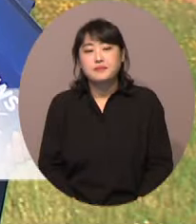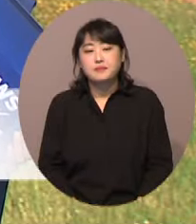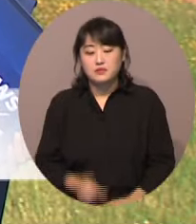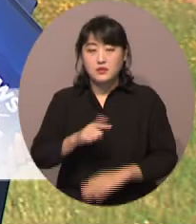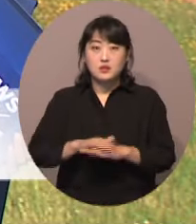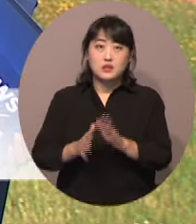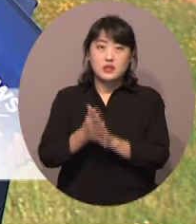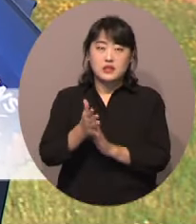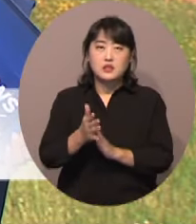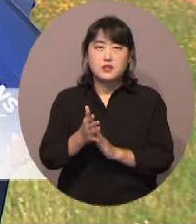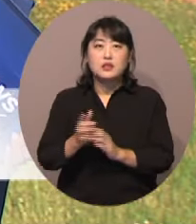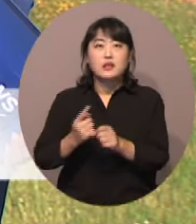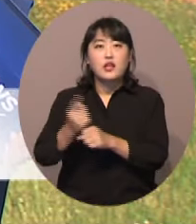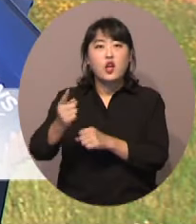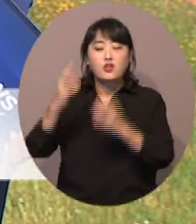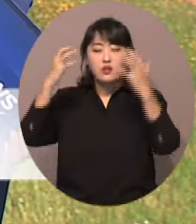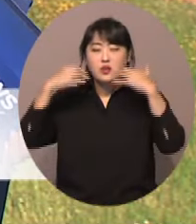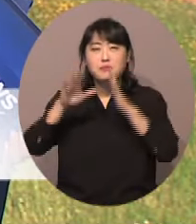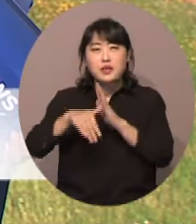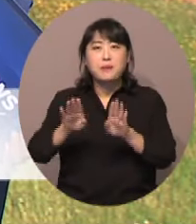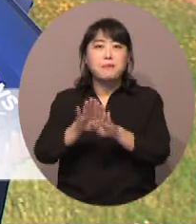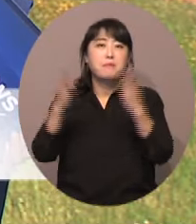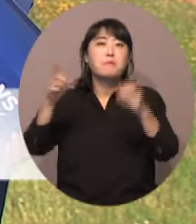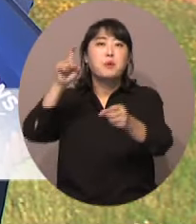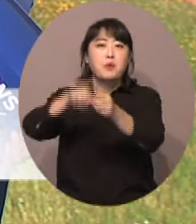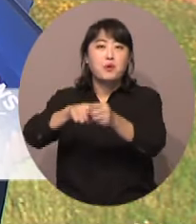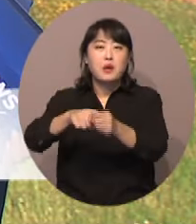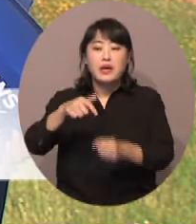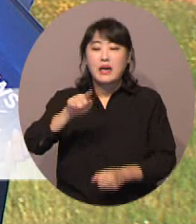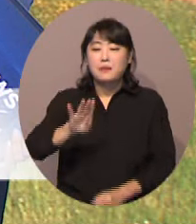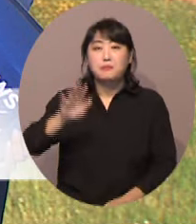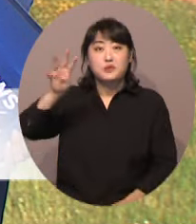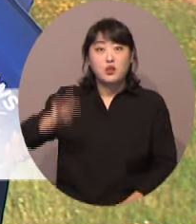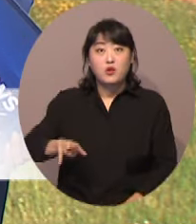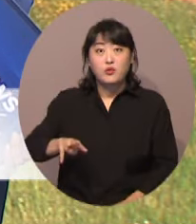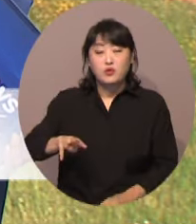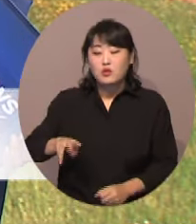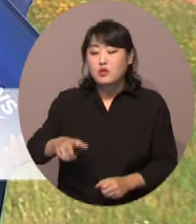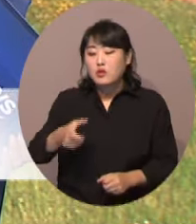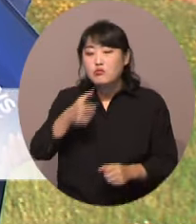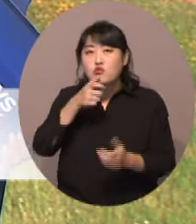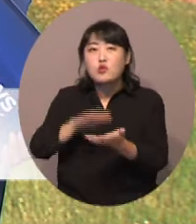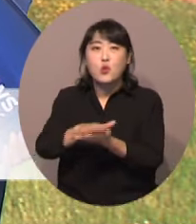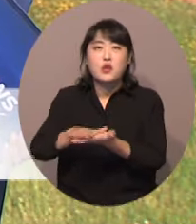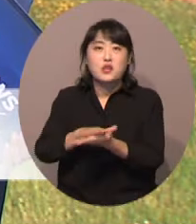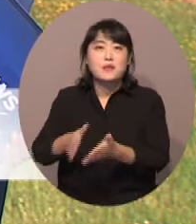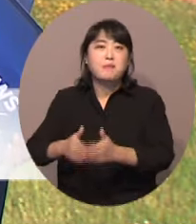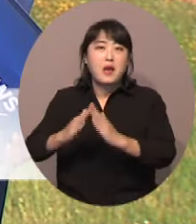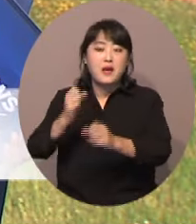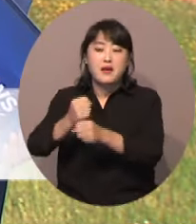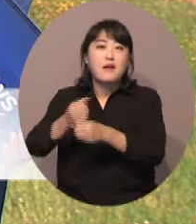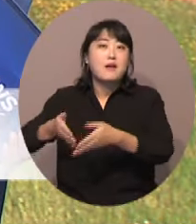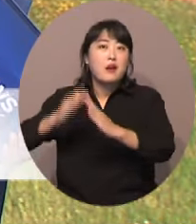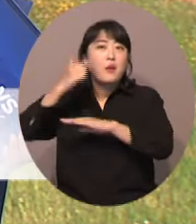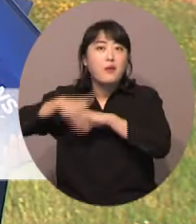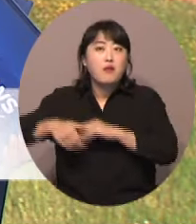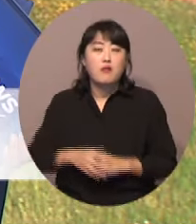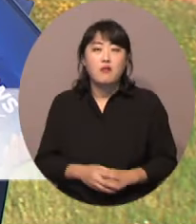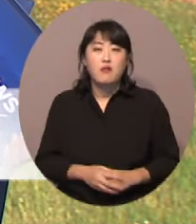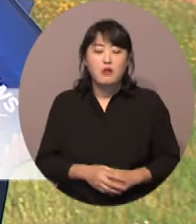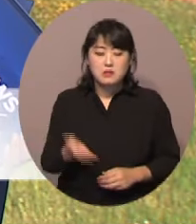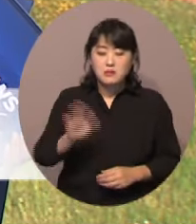대전 시가 내년 여름 계장을 목표로 갑천 둔치에 야외 물놀이장을 조성하기로 했습니다 하지만 환경 단체는